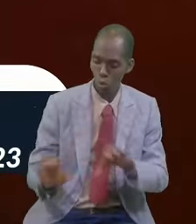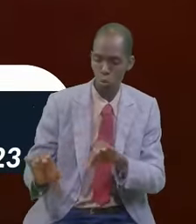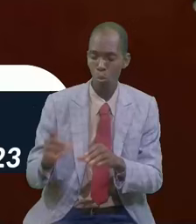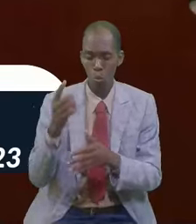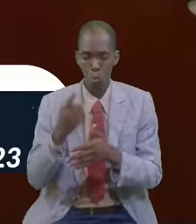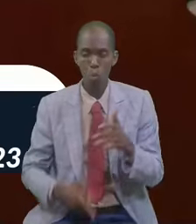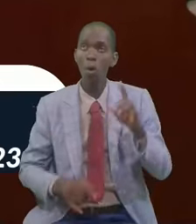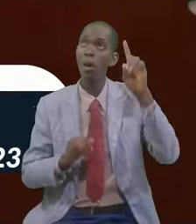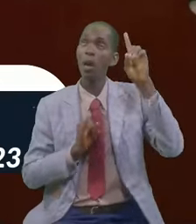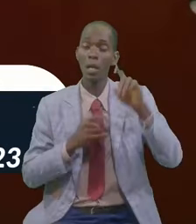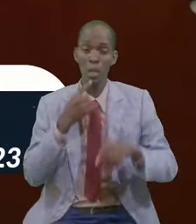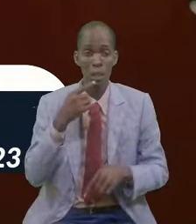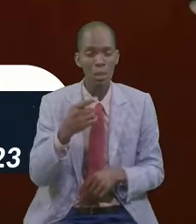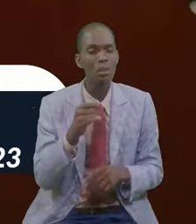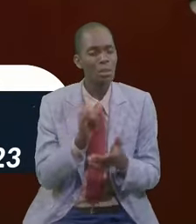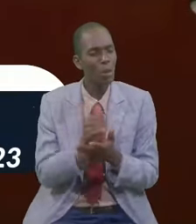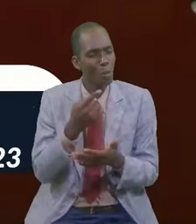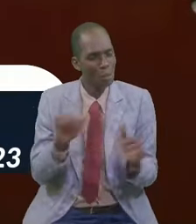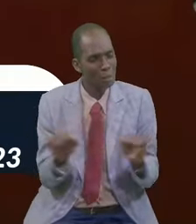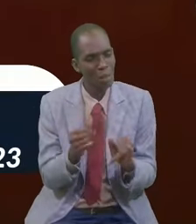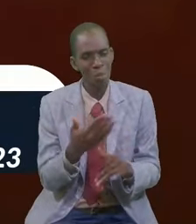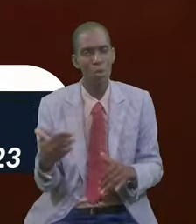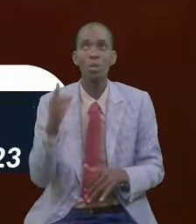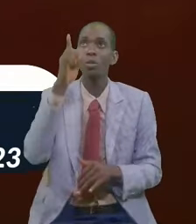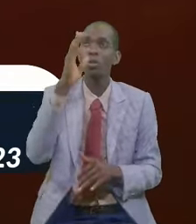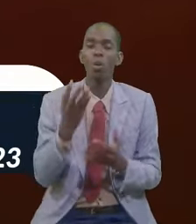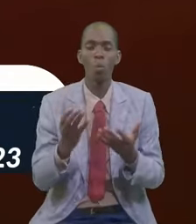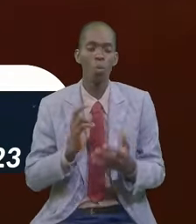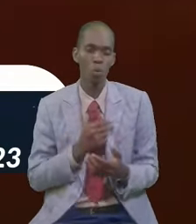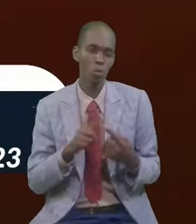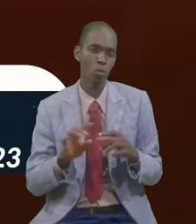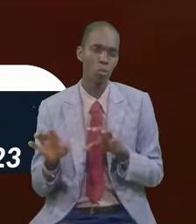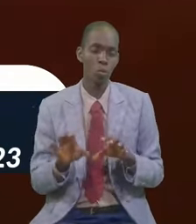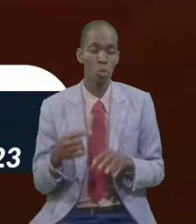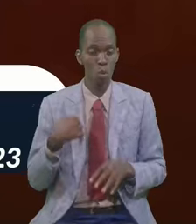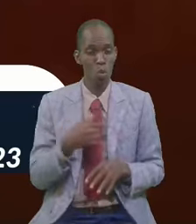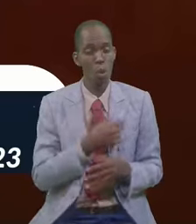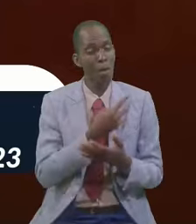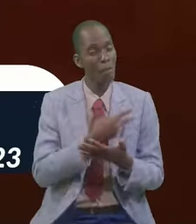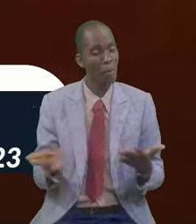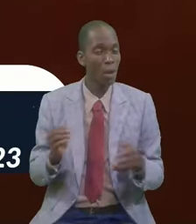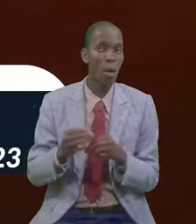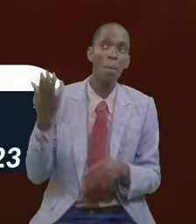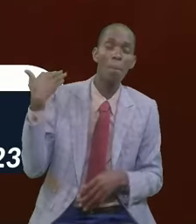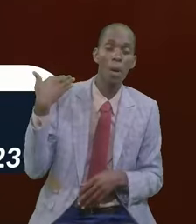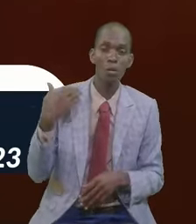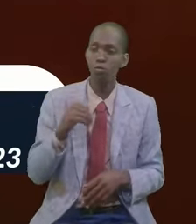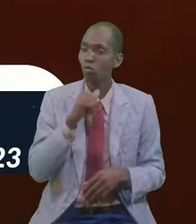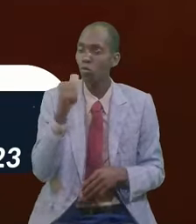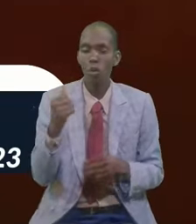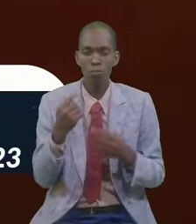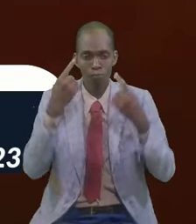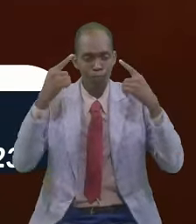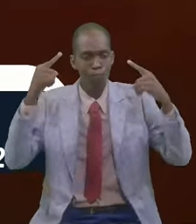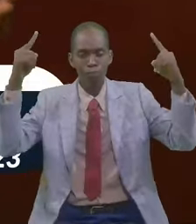tu pratiques la parole, c'est ce que le Seigneur nous demande. Nous avons échoué dans le passé. Nous étions stériles